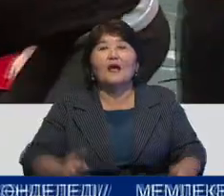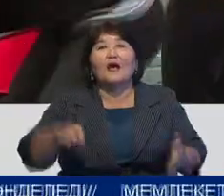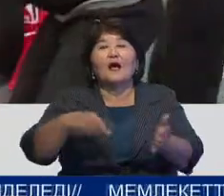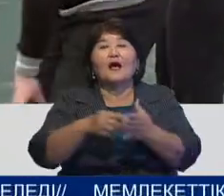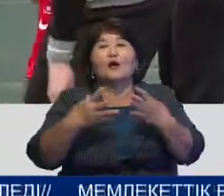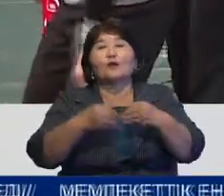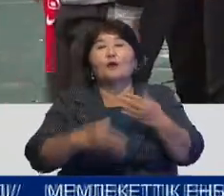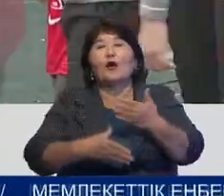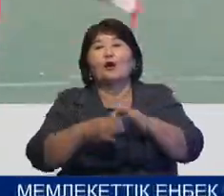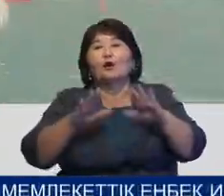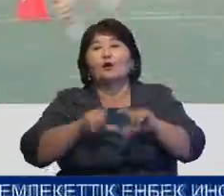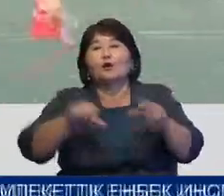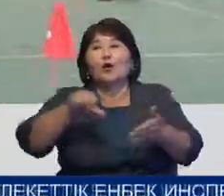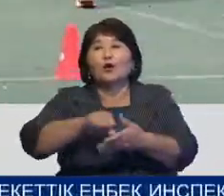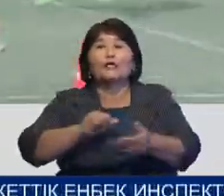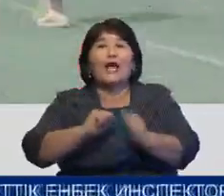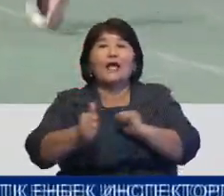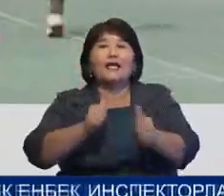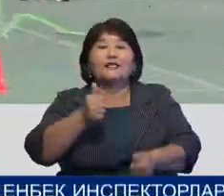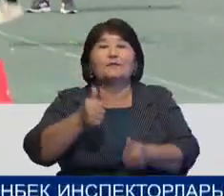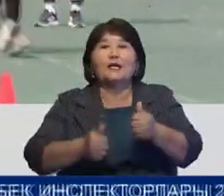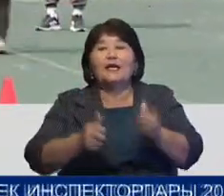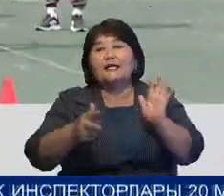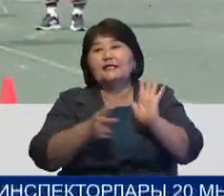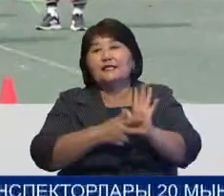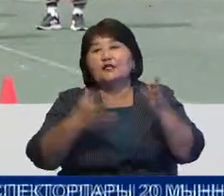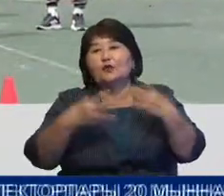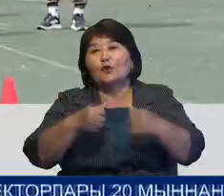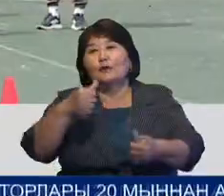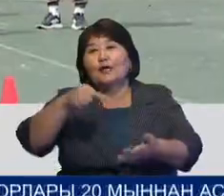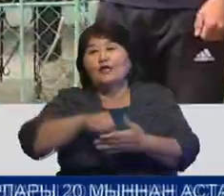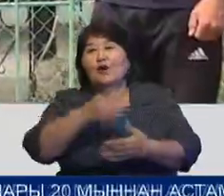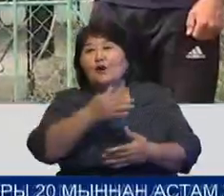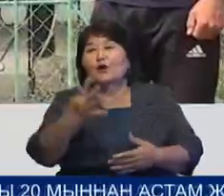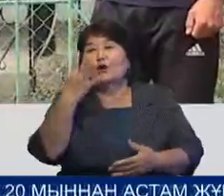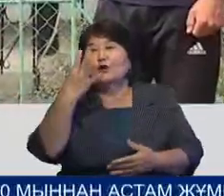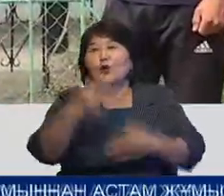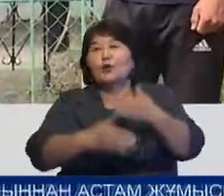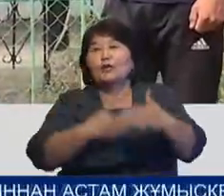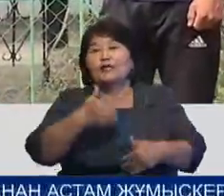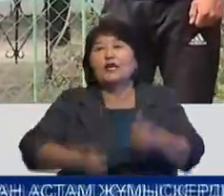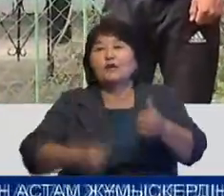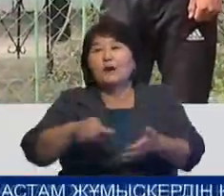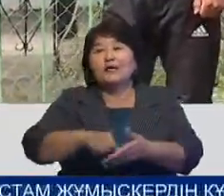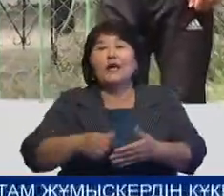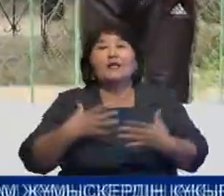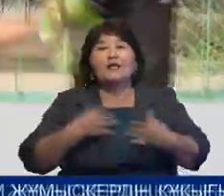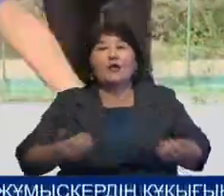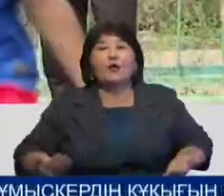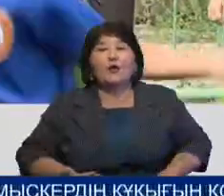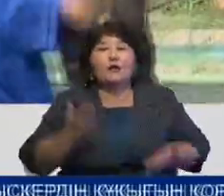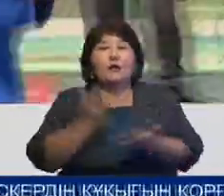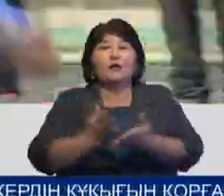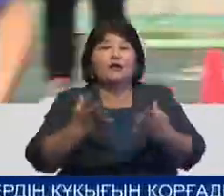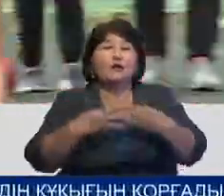Қалалық отбасын қолдау орталығы ұйытқы болған эстафеталық сайыста 8 отбасы сынға түсіп, олар 4 кезең бойынша бақсынады. Салауатты өмір салтын